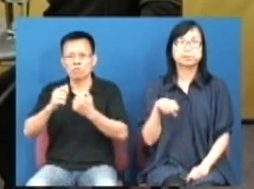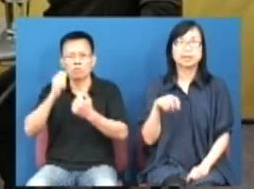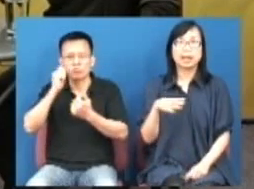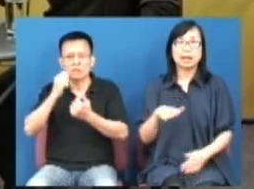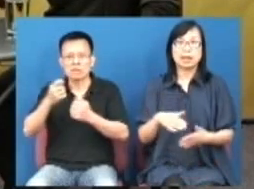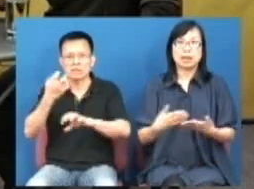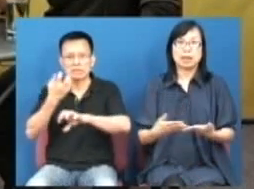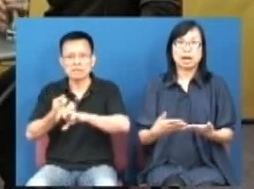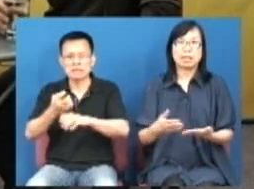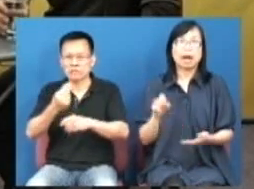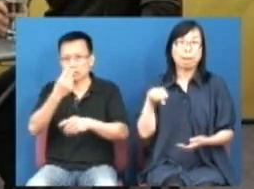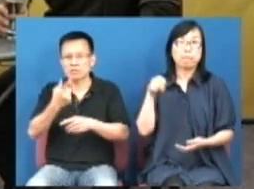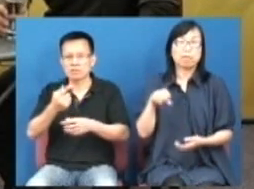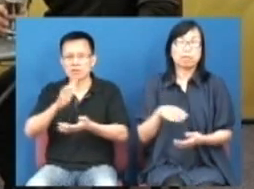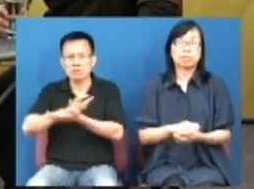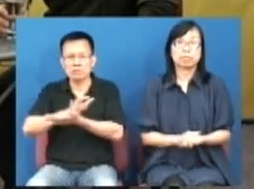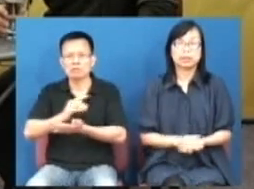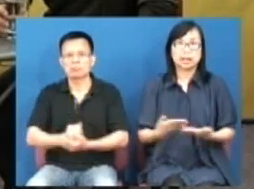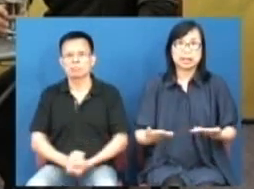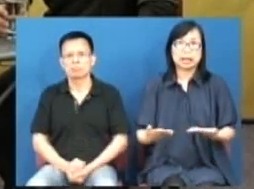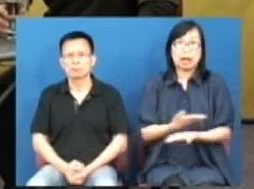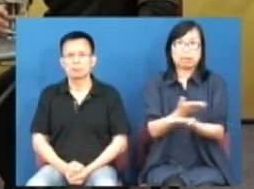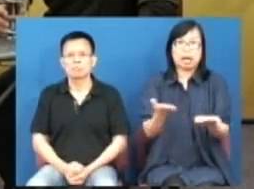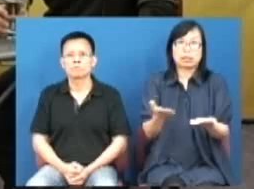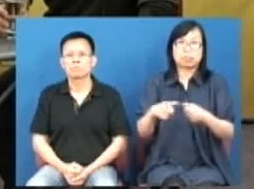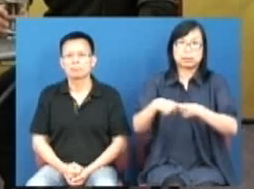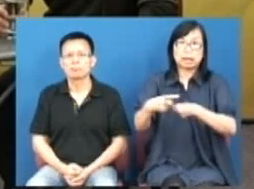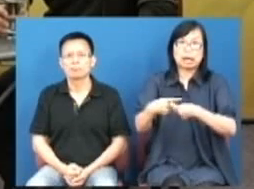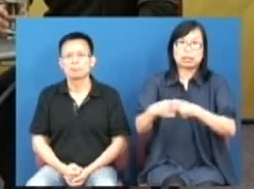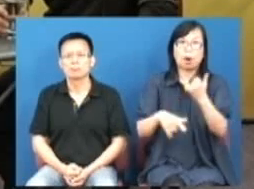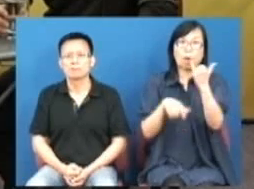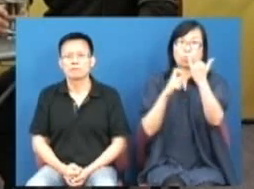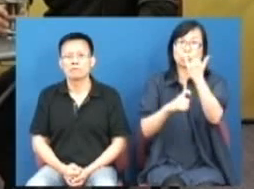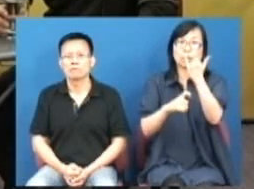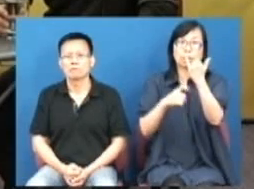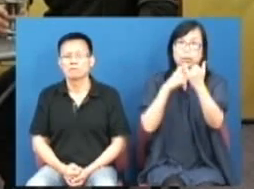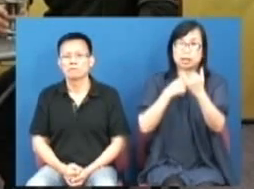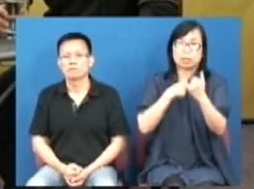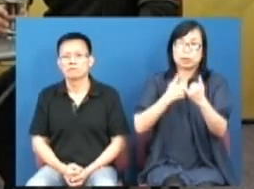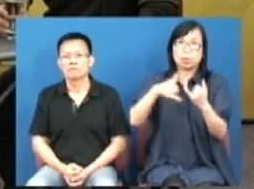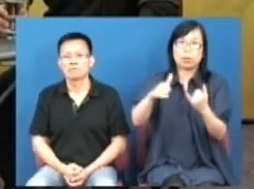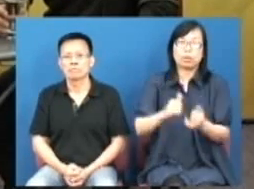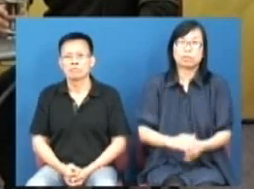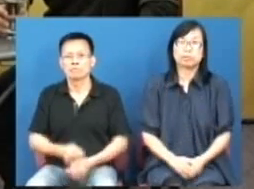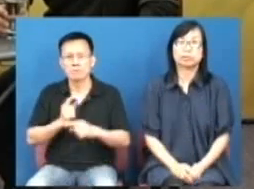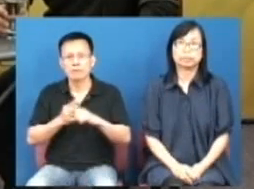咁就係係咯，咁而家即係大家第一件事就係6月9號要去先啦。第一件事就係、是。 當